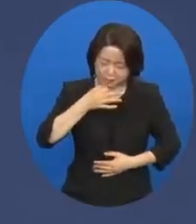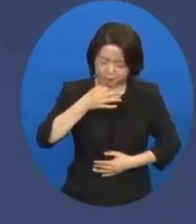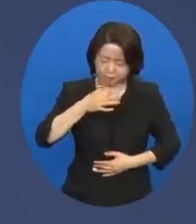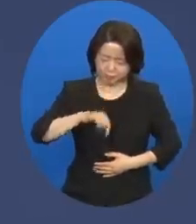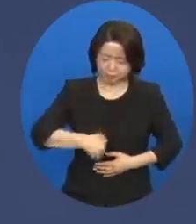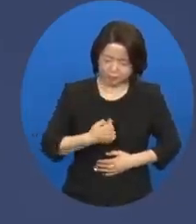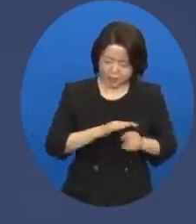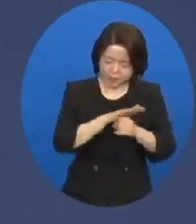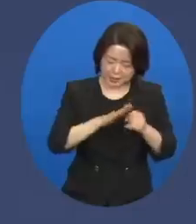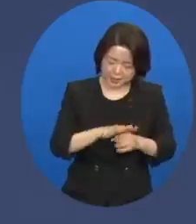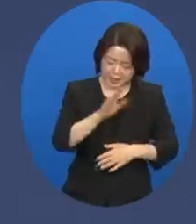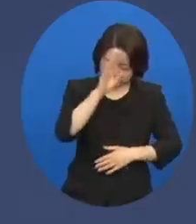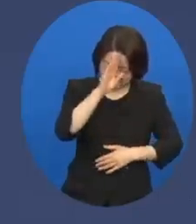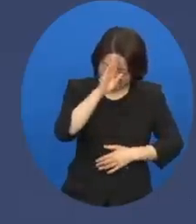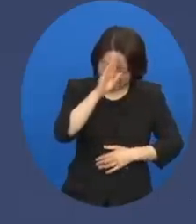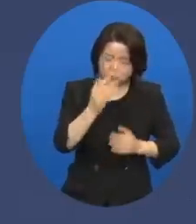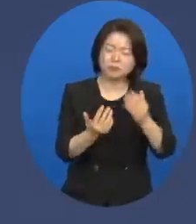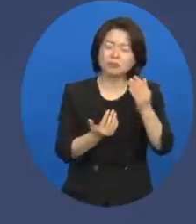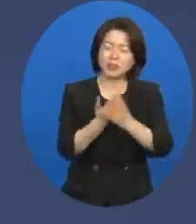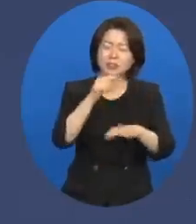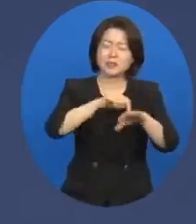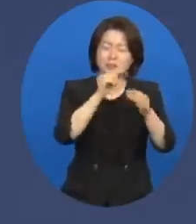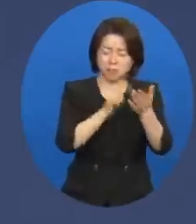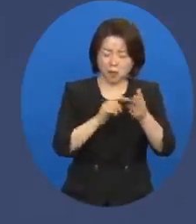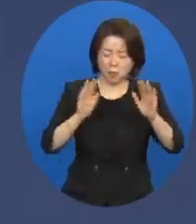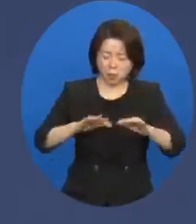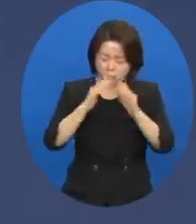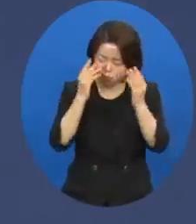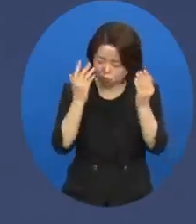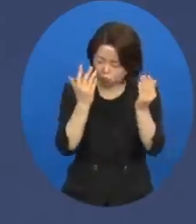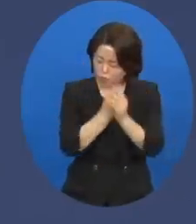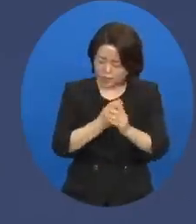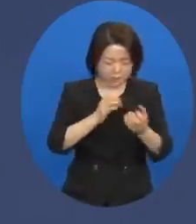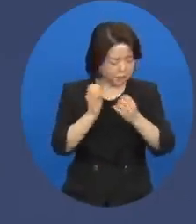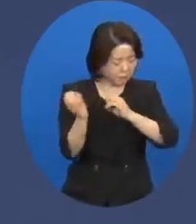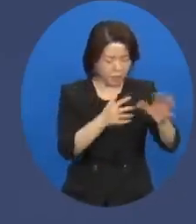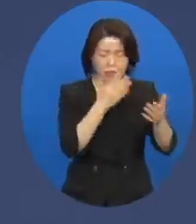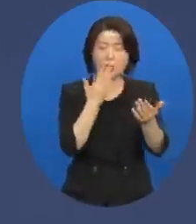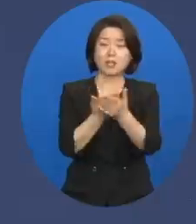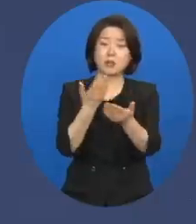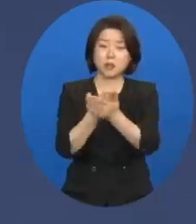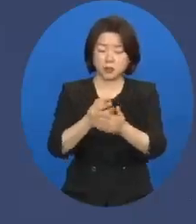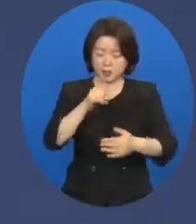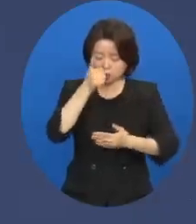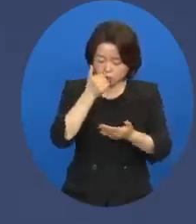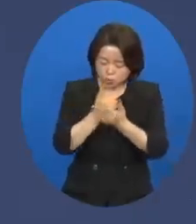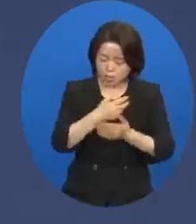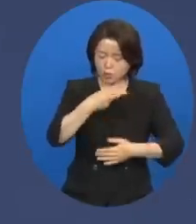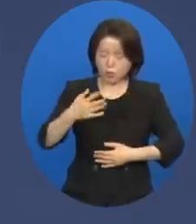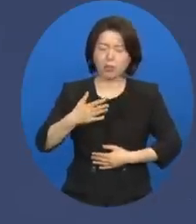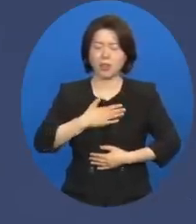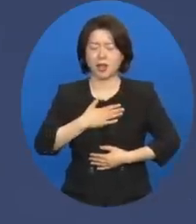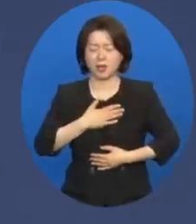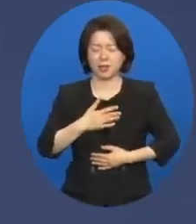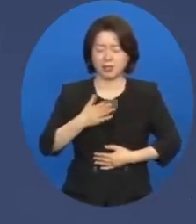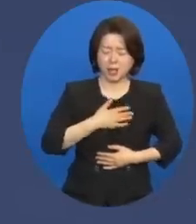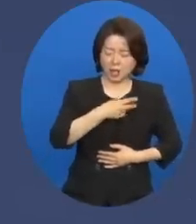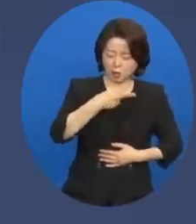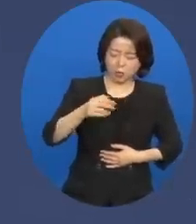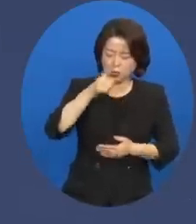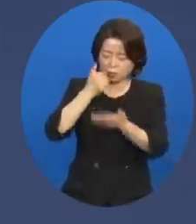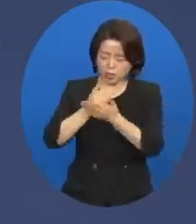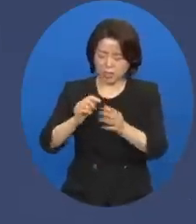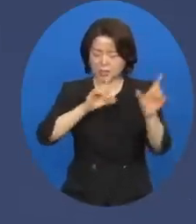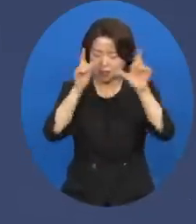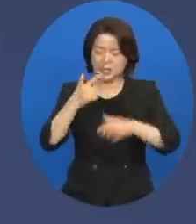자기 사랑의 병든 마음들이 오늘 완전히 버려지게 하여 주시옵소서. 죄 곧 나요, 나 곧 죄로 살았던